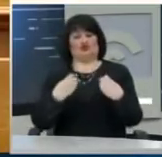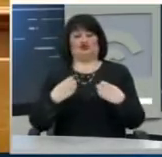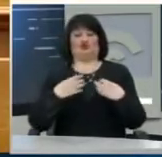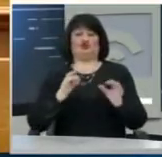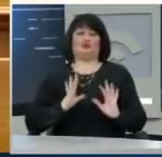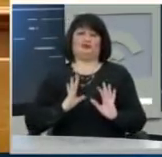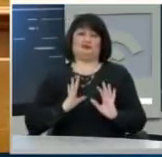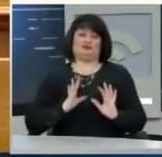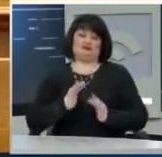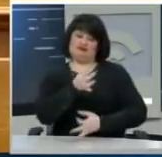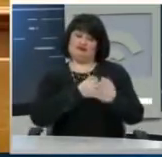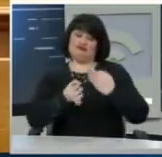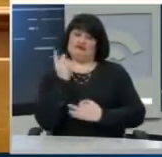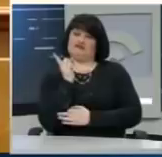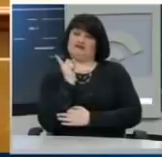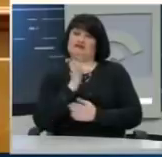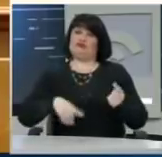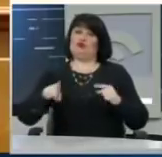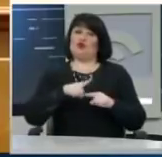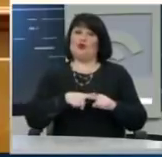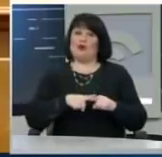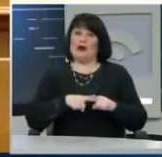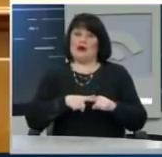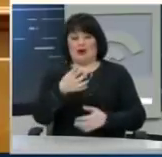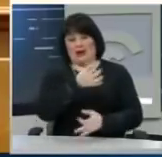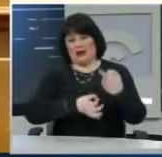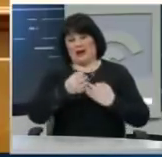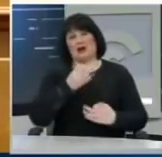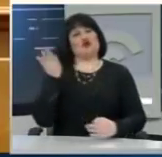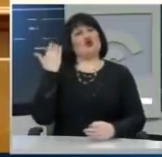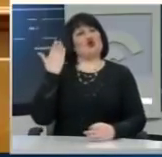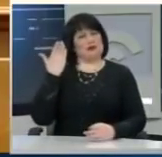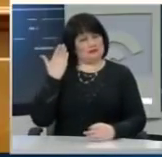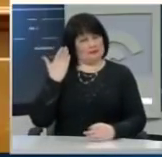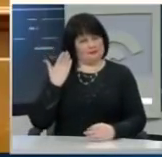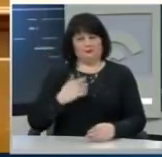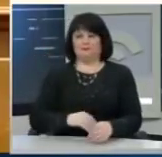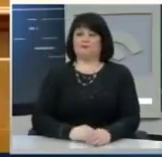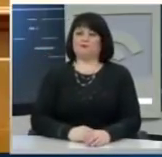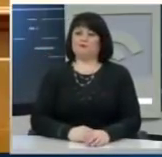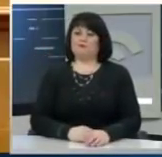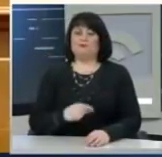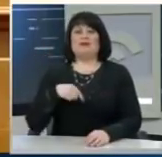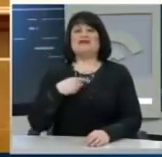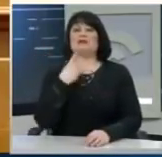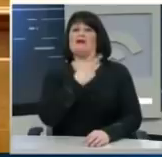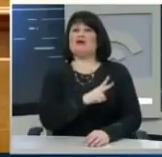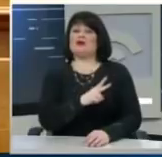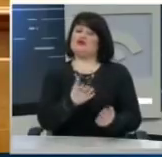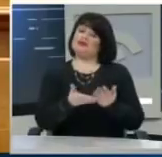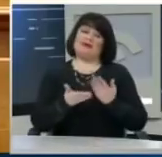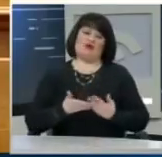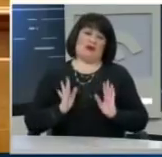προς συνετισμό του ελληνικού λαού ομιλούσαν εκείνη την περίοδο. Η στάση τους δεν βοήθησε